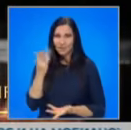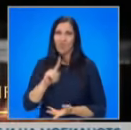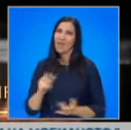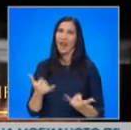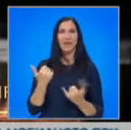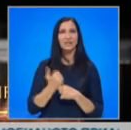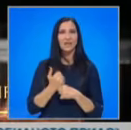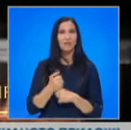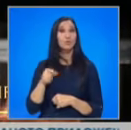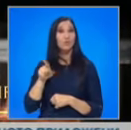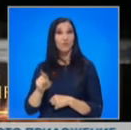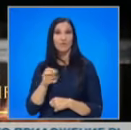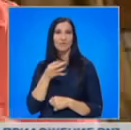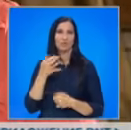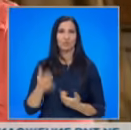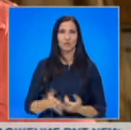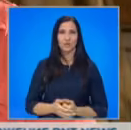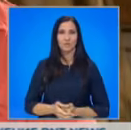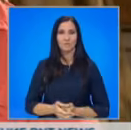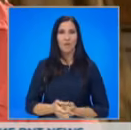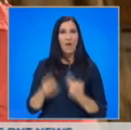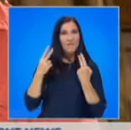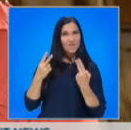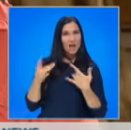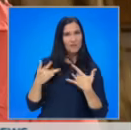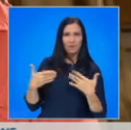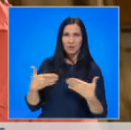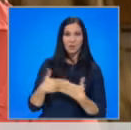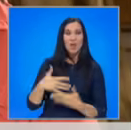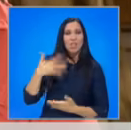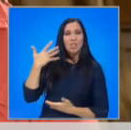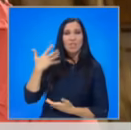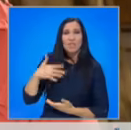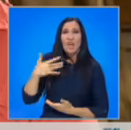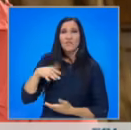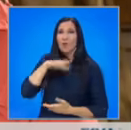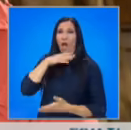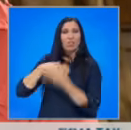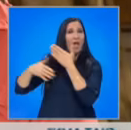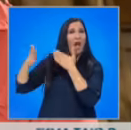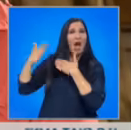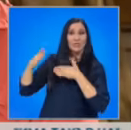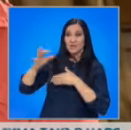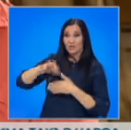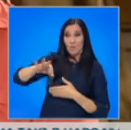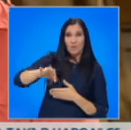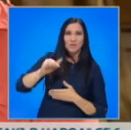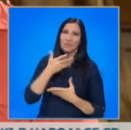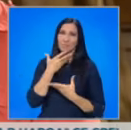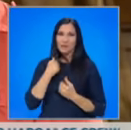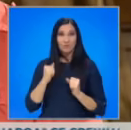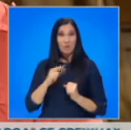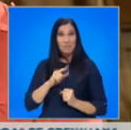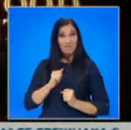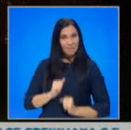е лесна работа това да се случи. Видях театъра с нощ. Невероятна антична локация. Ще бъде прекрасно и чакам с